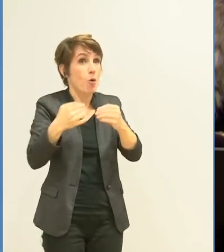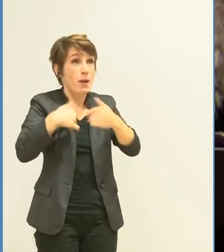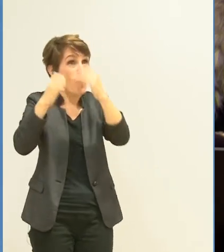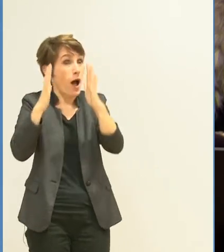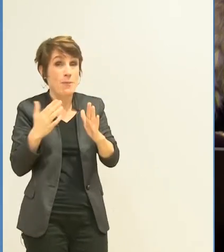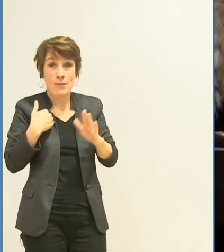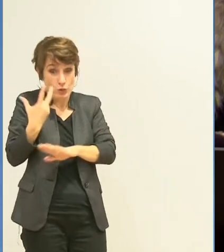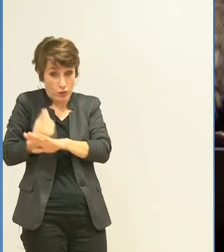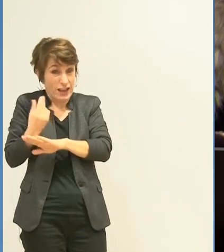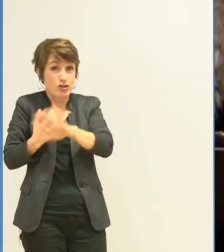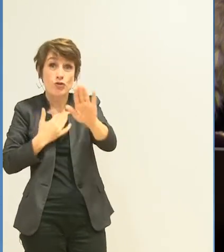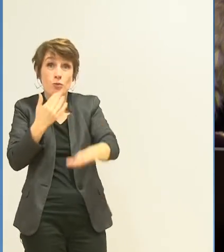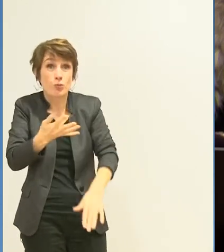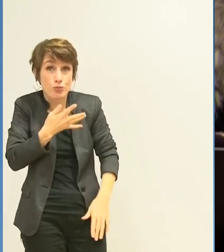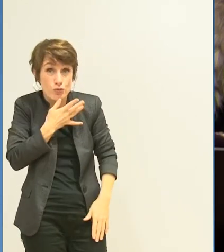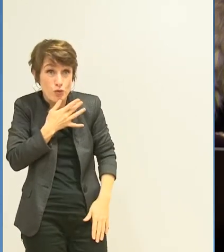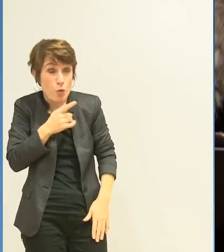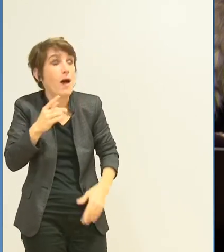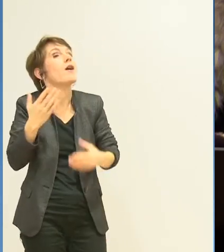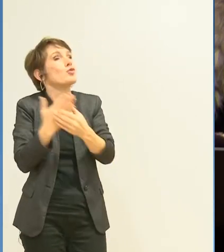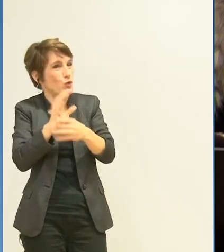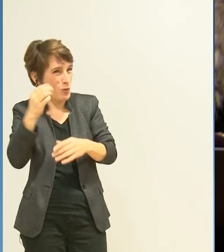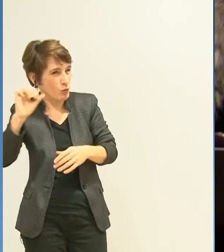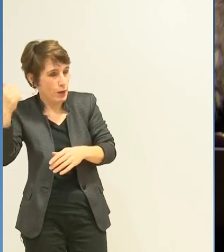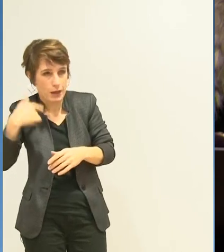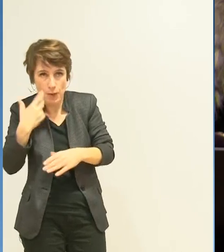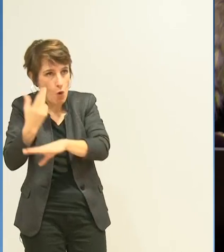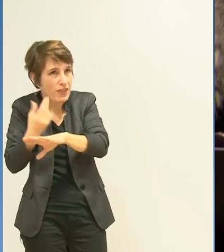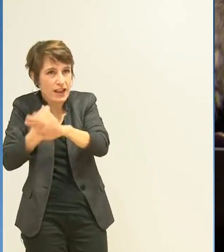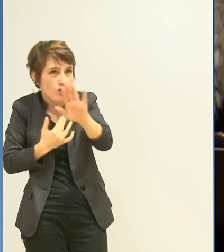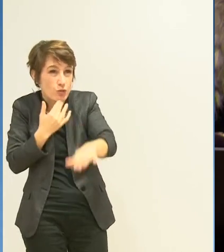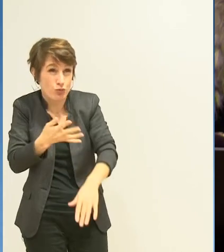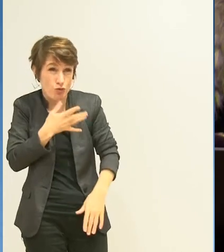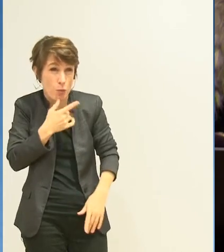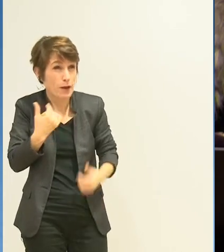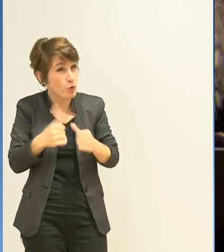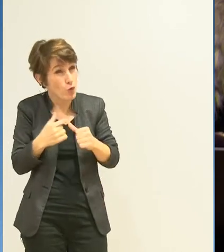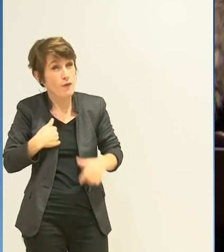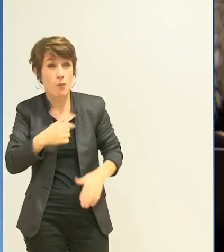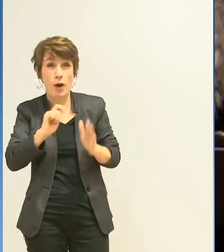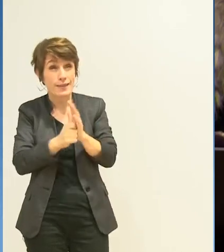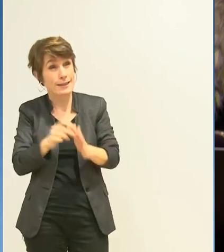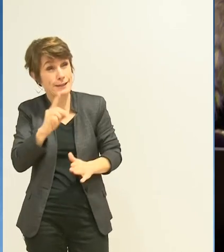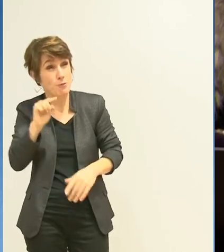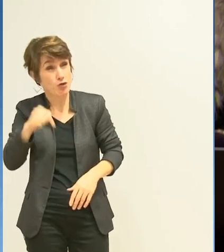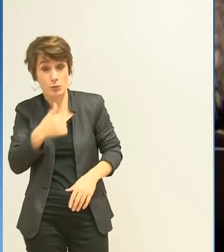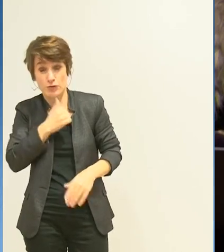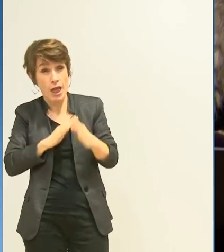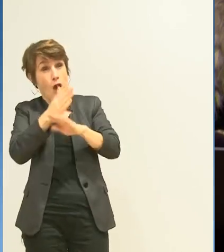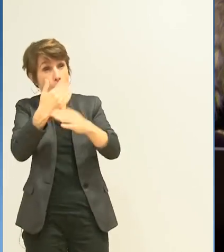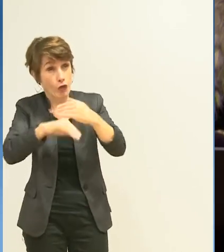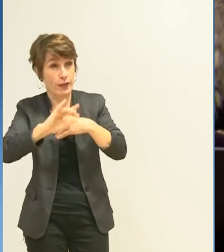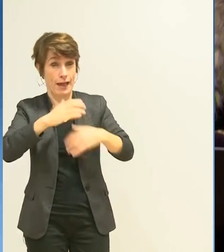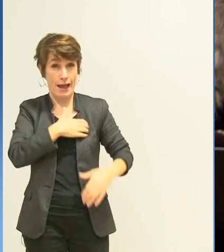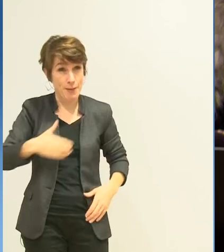domicile malgré la dématérialisation des documents il a fallu que dimanche je vienne à la mairie téléchargez sur une clé